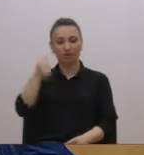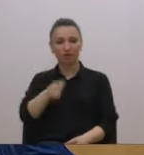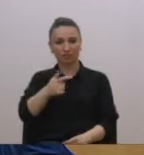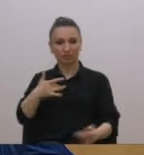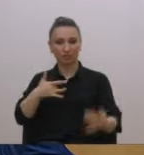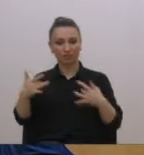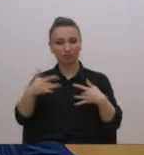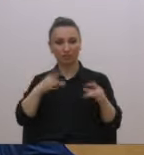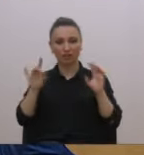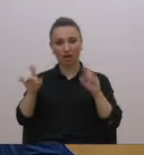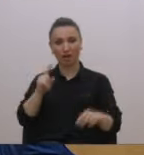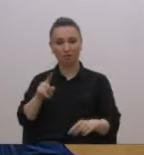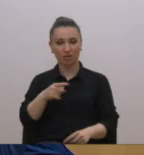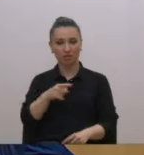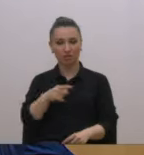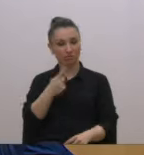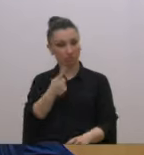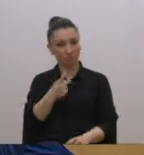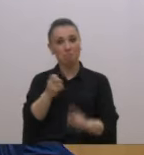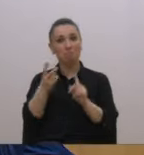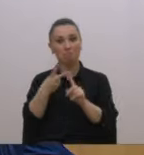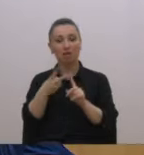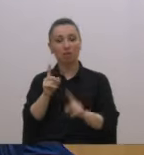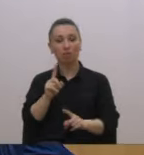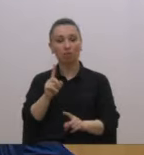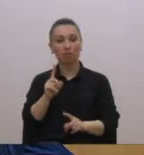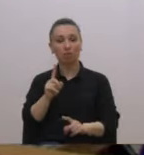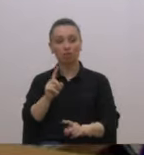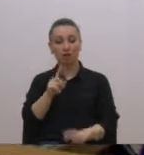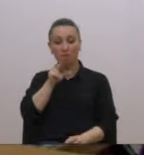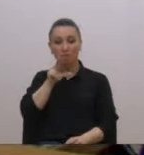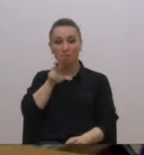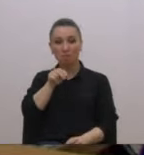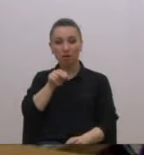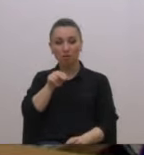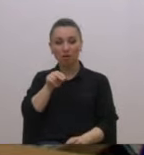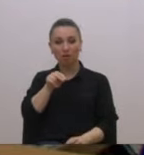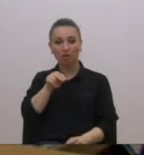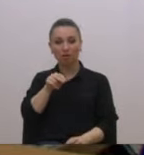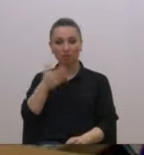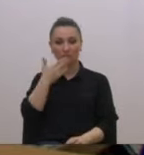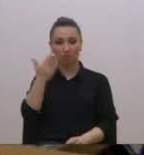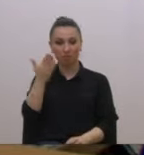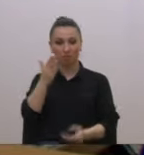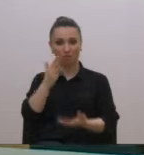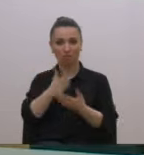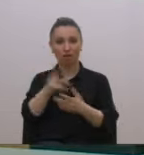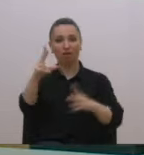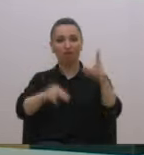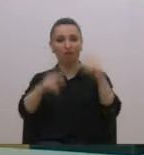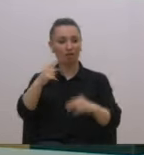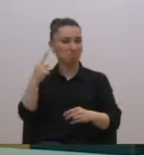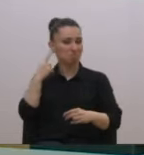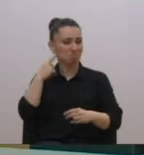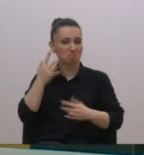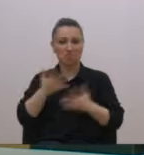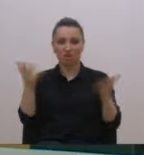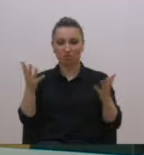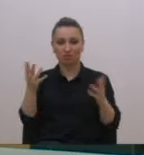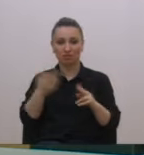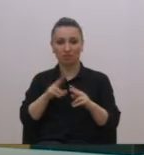რომელიც გინდათ რომ გამოჩნდეს ეს ერთი მეორე მიკროფონიდან გადის მაინც გამომსვლელის ხმა გარეთ ეს არის მის ერთადერთი